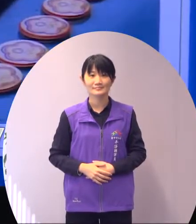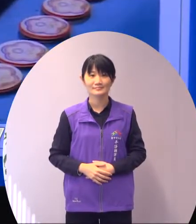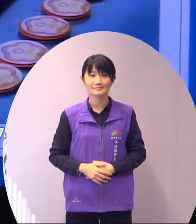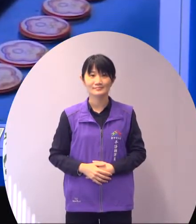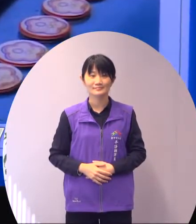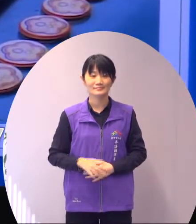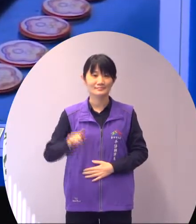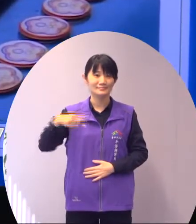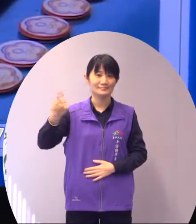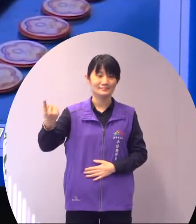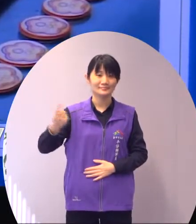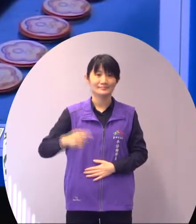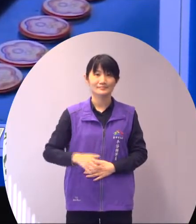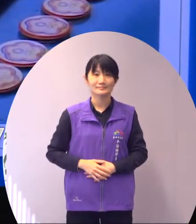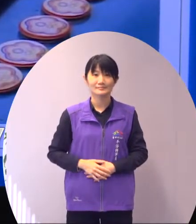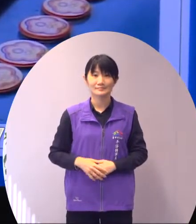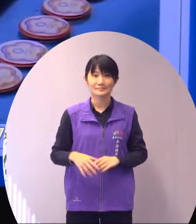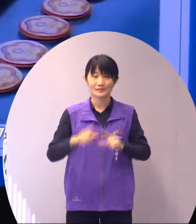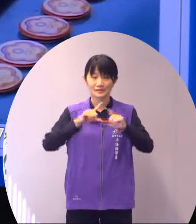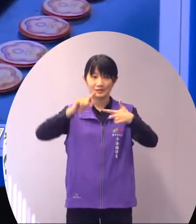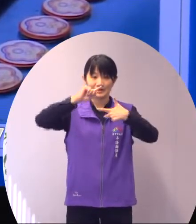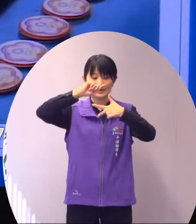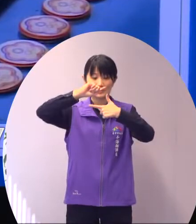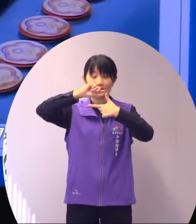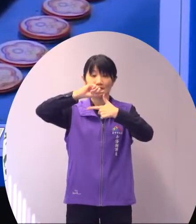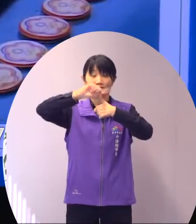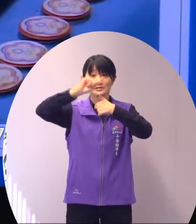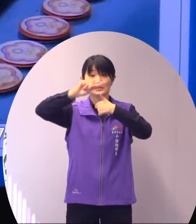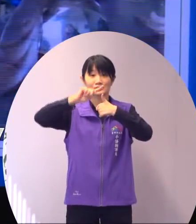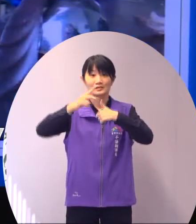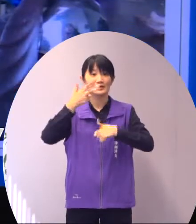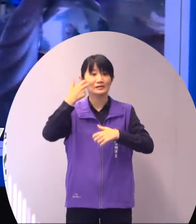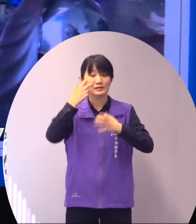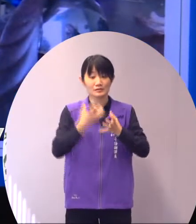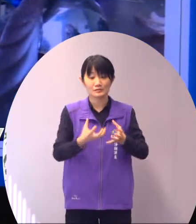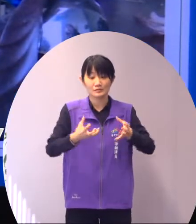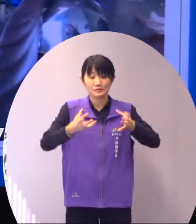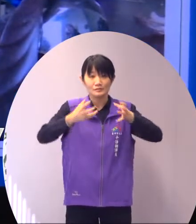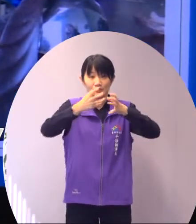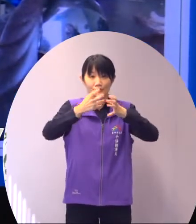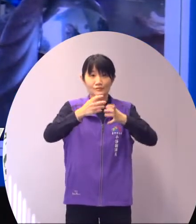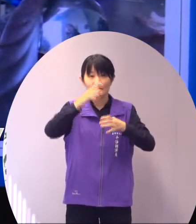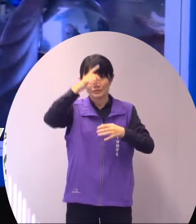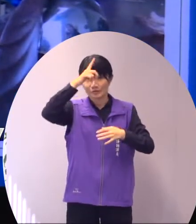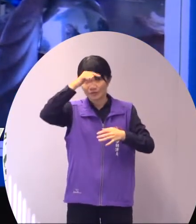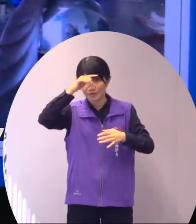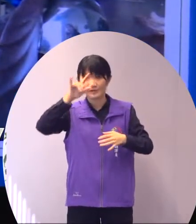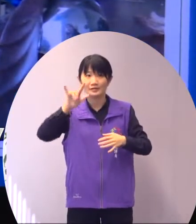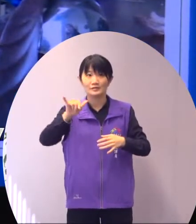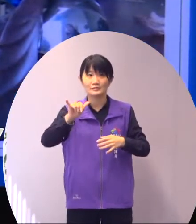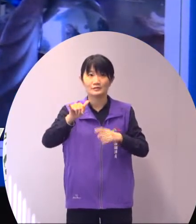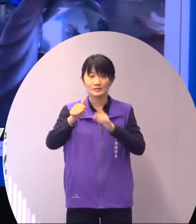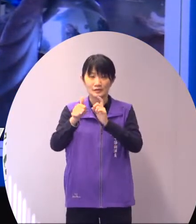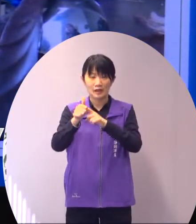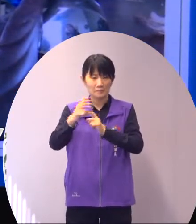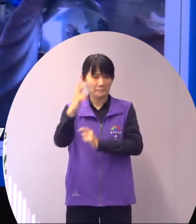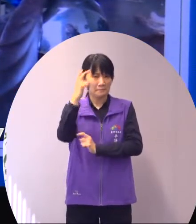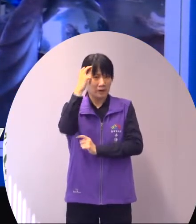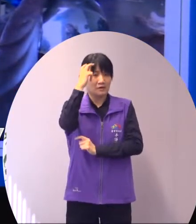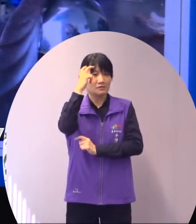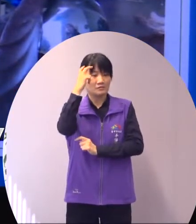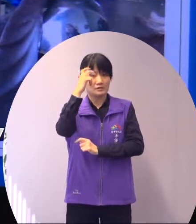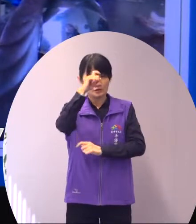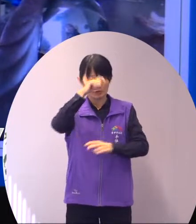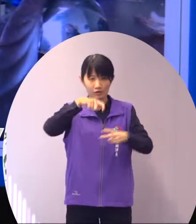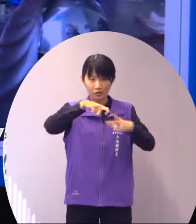好，那接下来是大甲铁壶的保存者黄天来艺师。那黄天来艺师始终坚持工艺生活